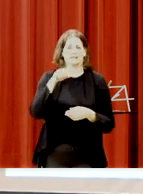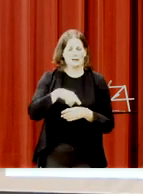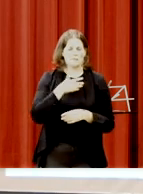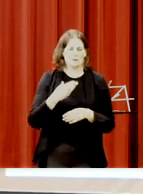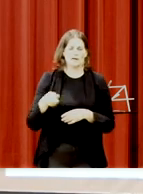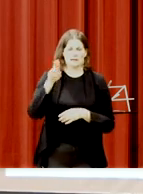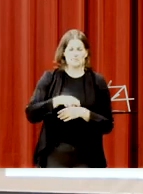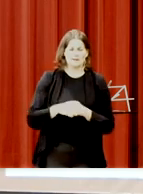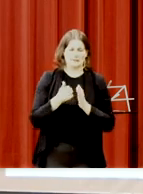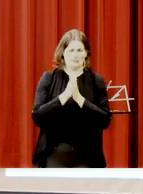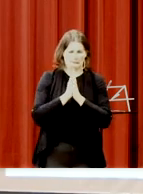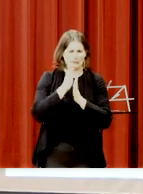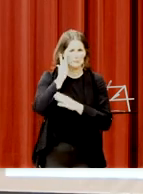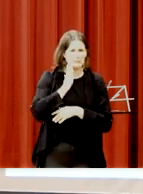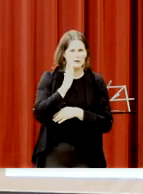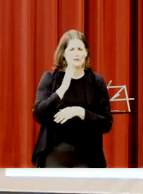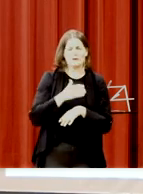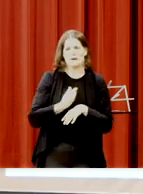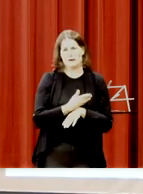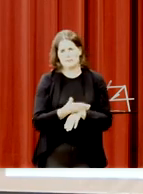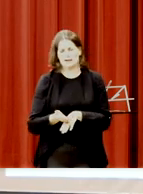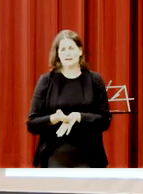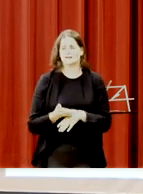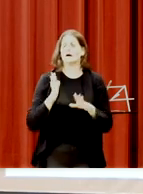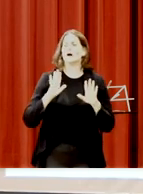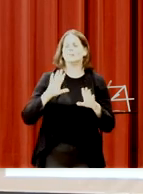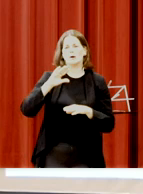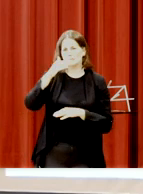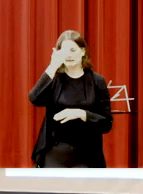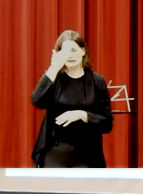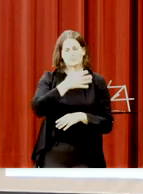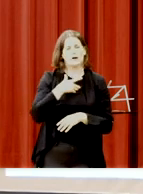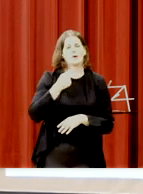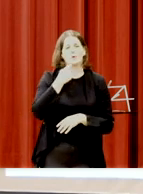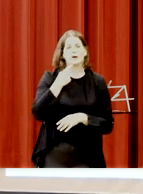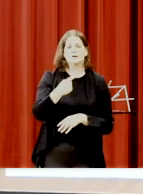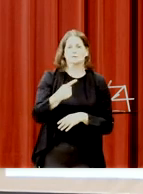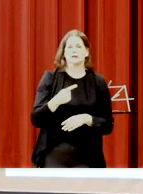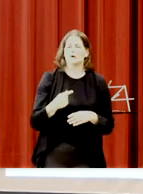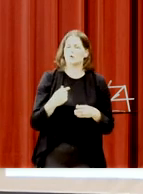curs acadèmic i ens tindreu sempre a la vostra plena disposició. Moltíssimes gràcies.